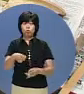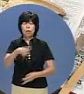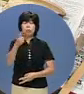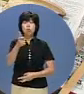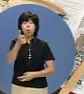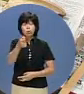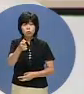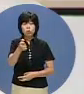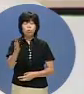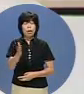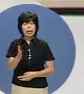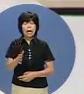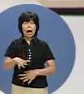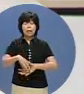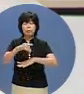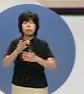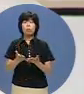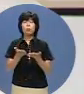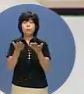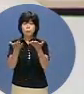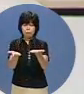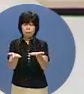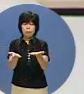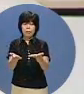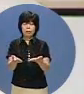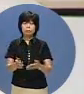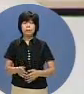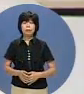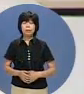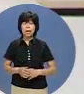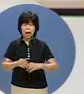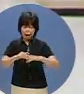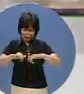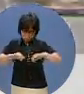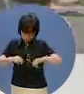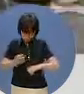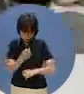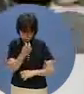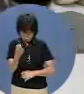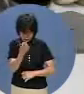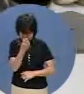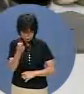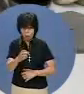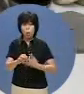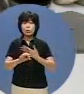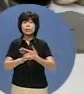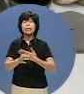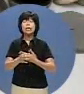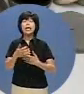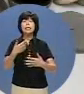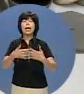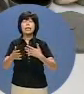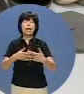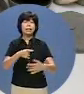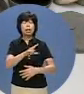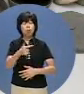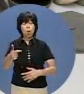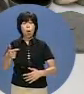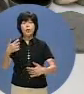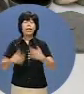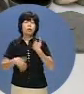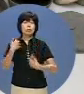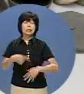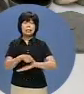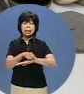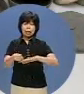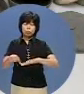開。その他にも、勾玉作りや発掘調査の疑似体験など、楽しい企画も盛りだく